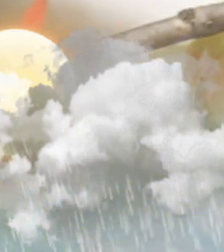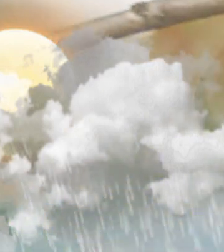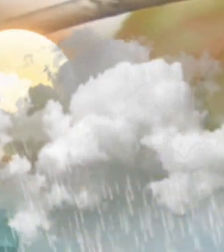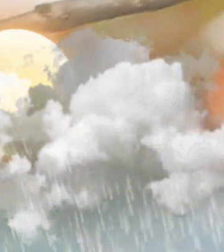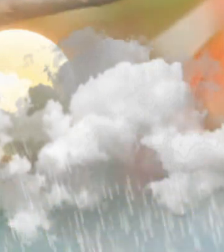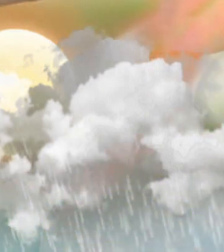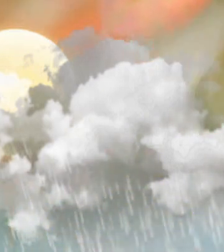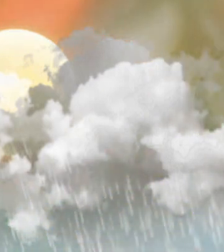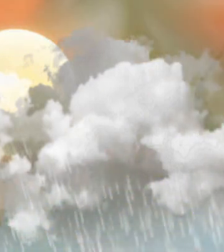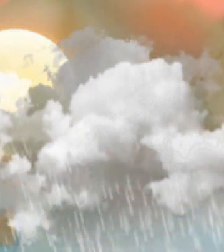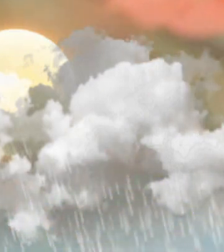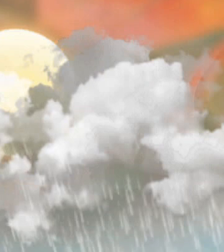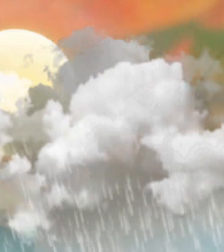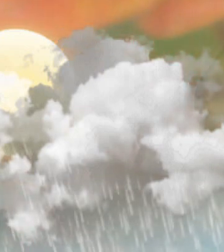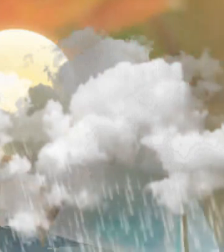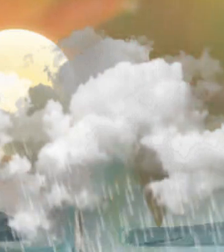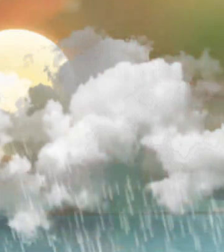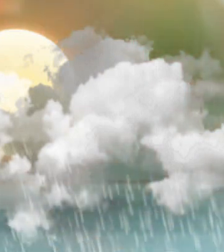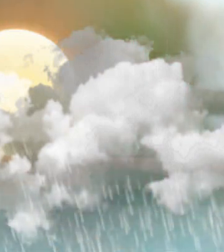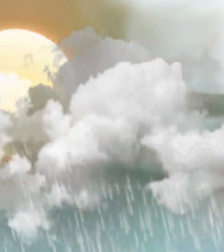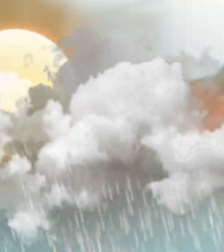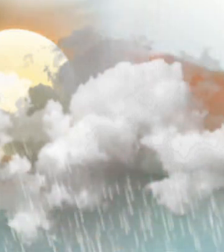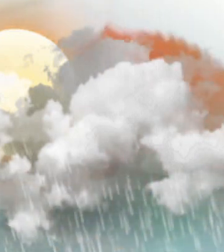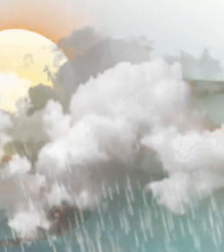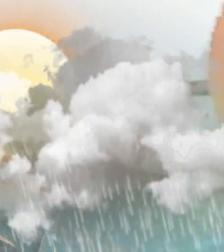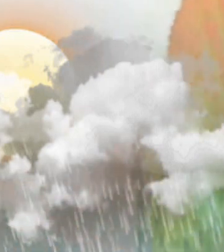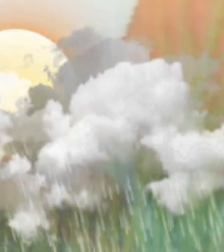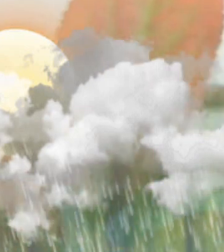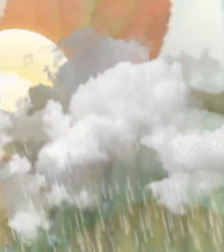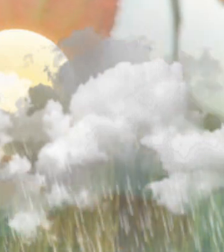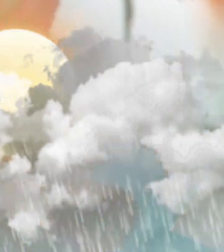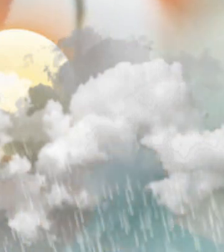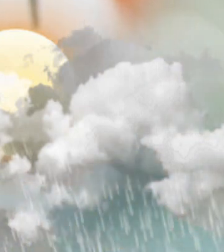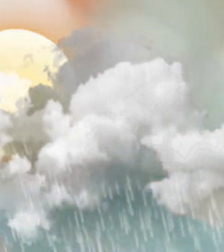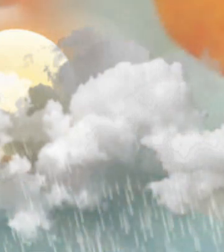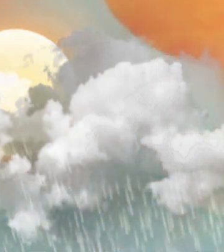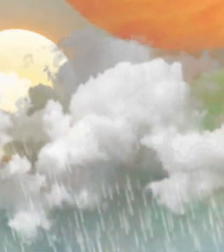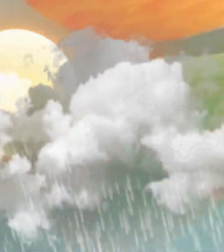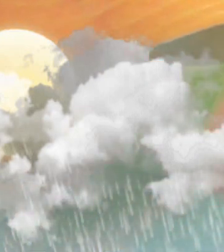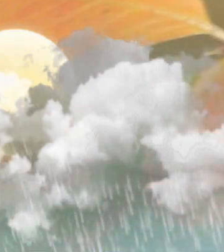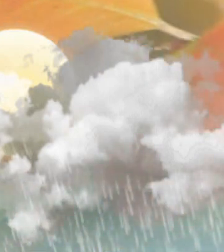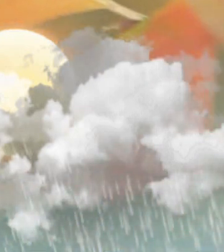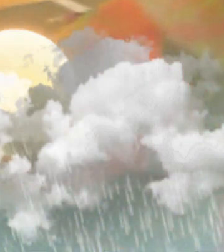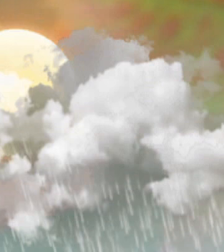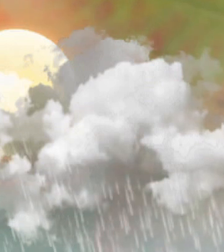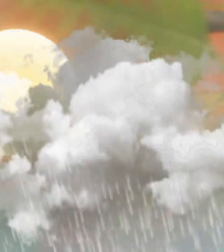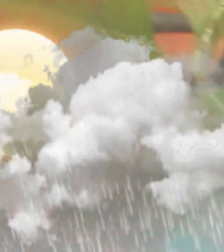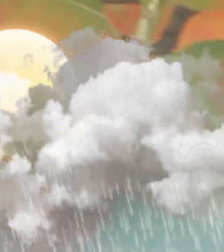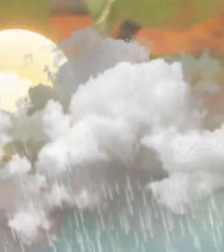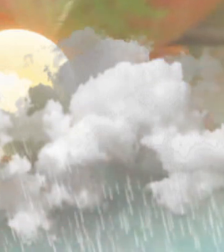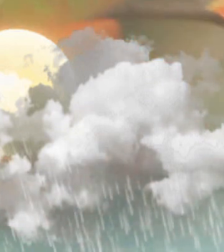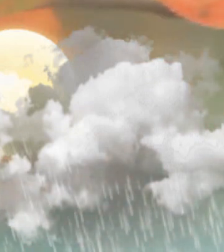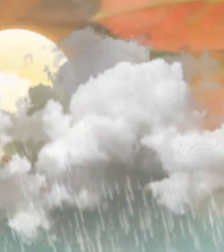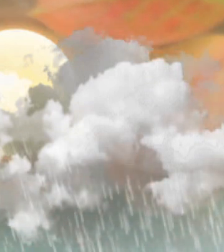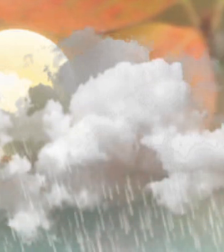хуткасць 5-8 метраў за секунду. У Навагрудку каля 4 градусаў цяпла раніцай і вечарам і да плюс